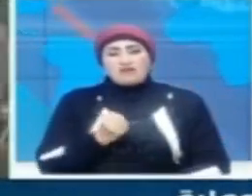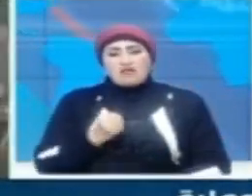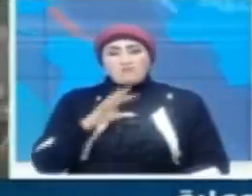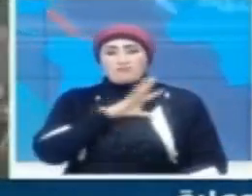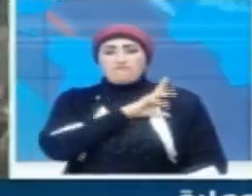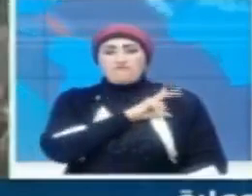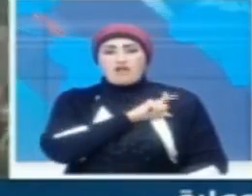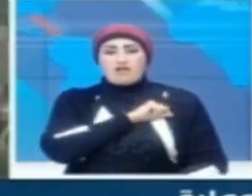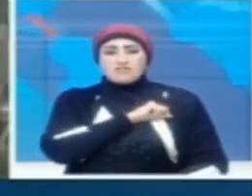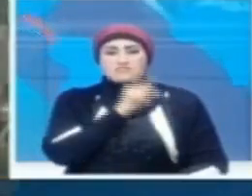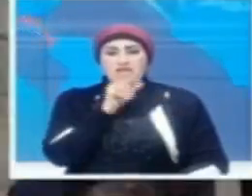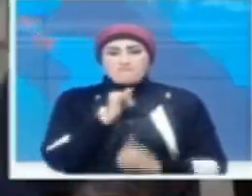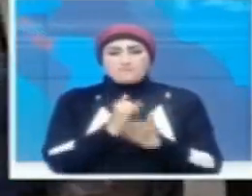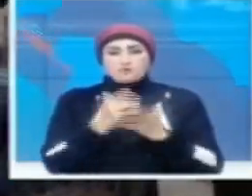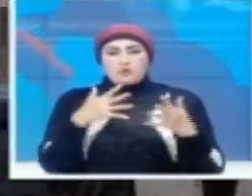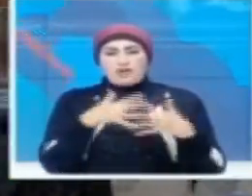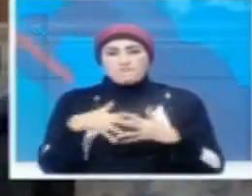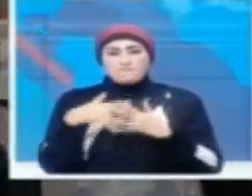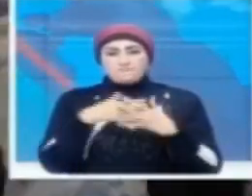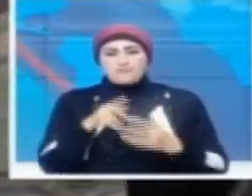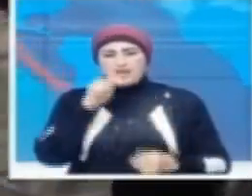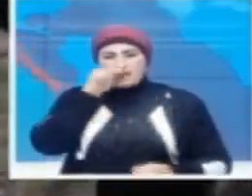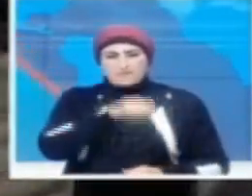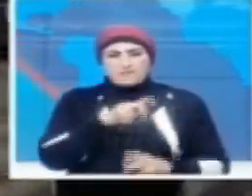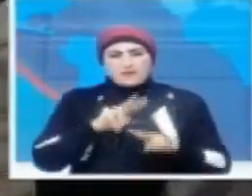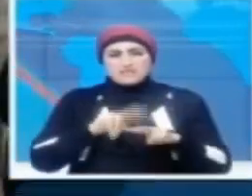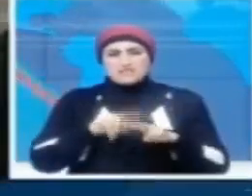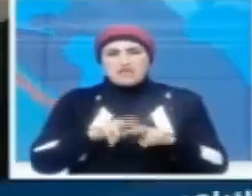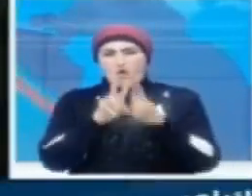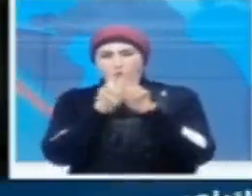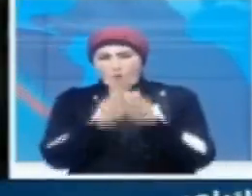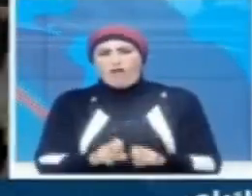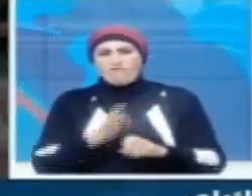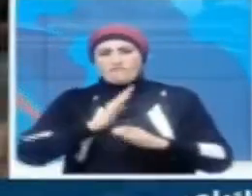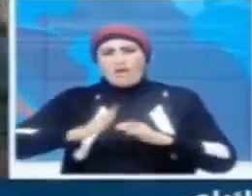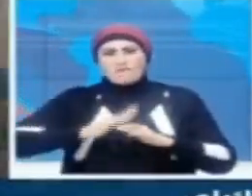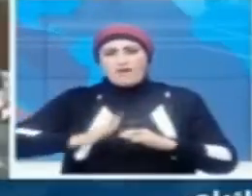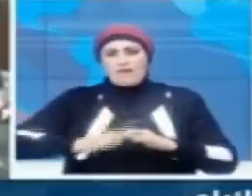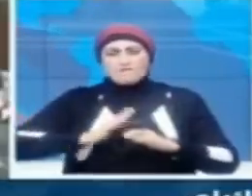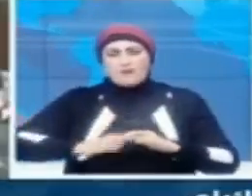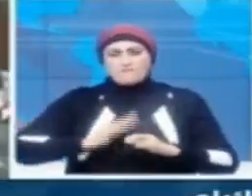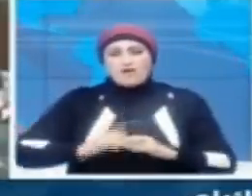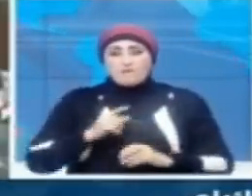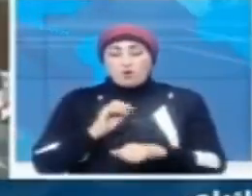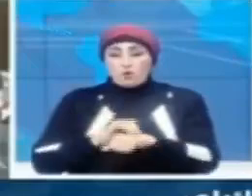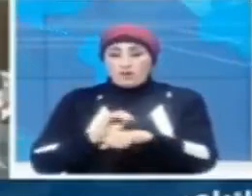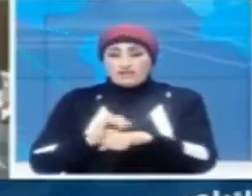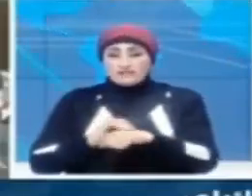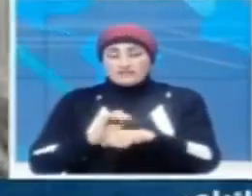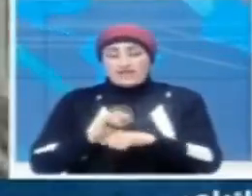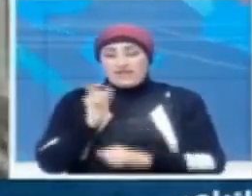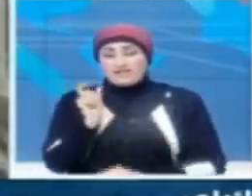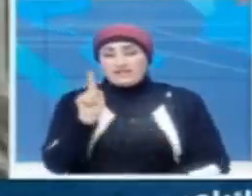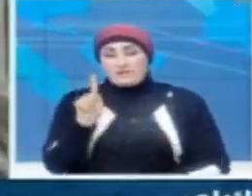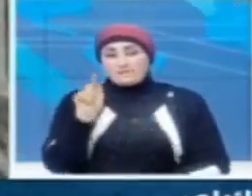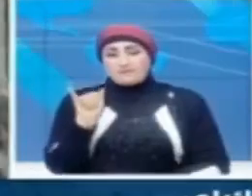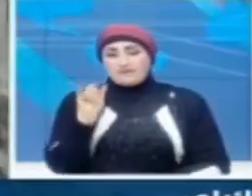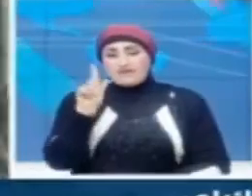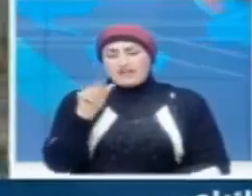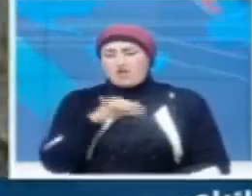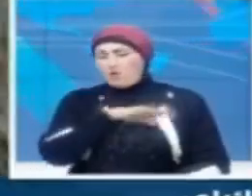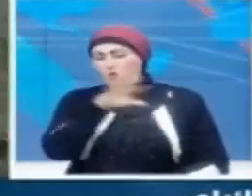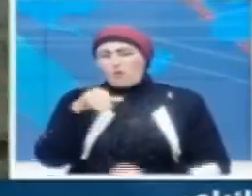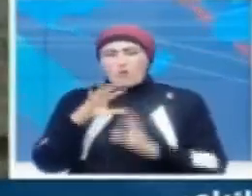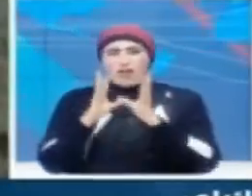الفلسطينية الإدارة الأمريكية بإجبار الاحتلال على وقف مجازر الإبادة، ودعا نبيل أبوردينا متحدثها العالم